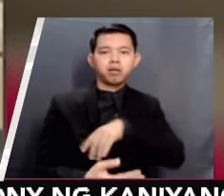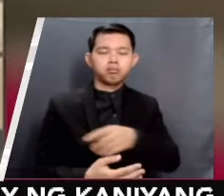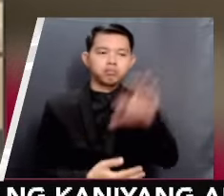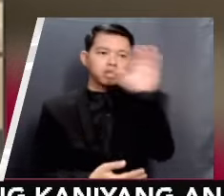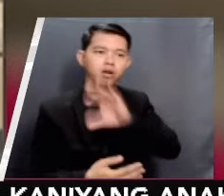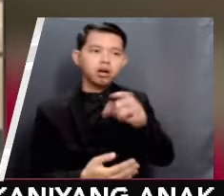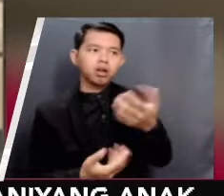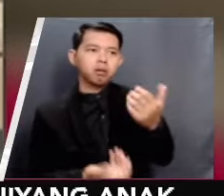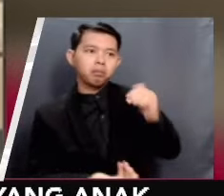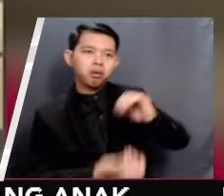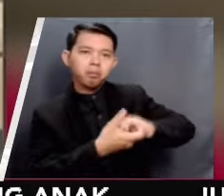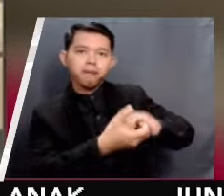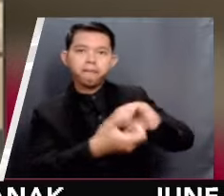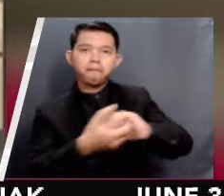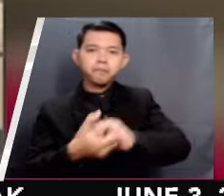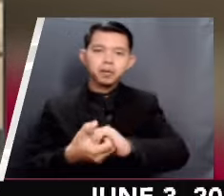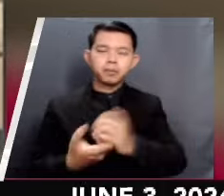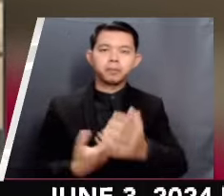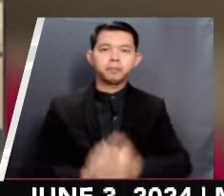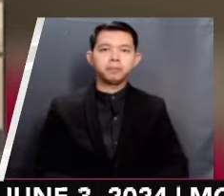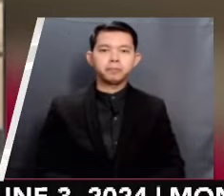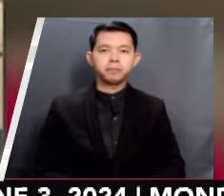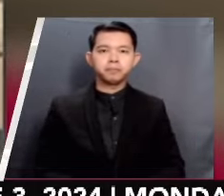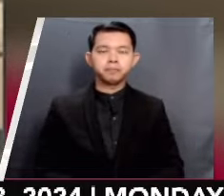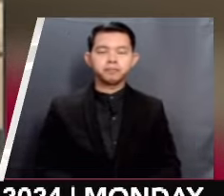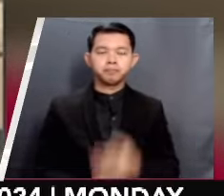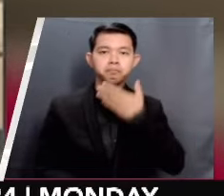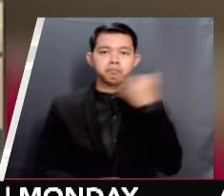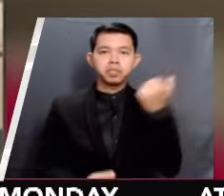Sabi nila kung ang pinakamaganda siguro ay